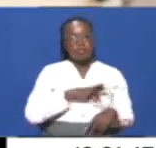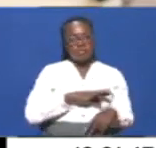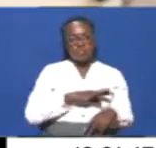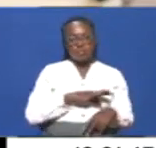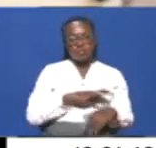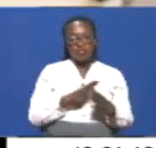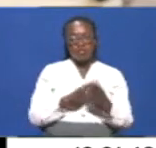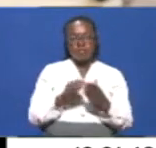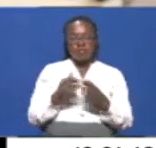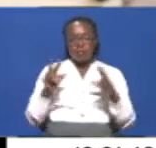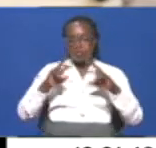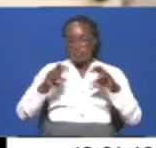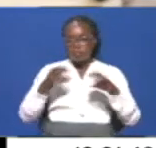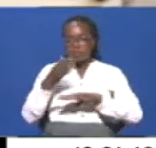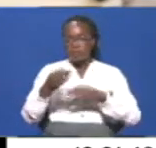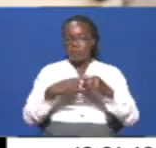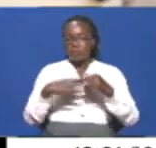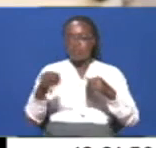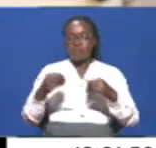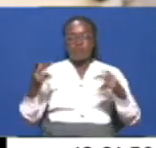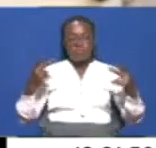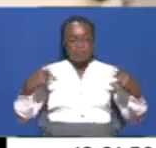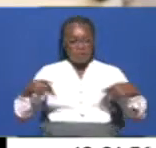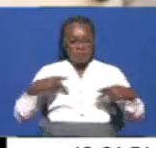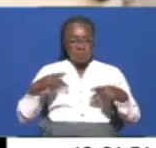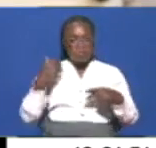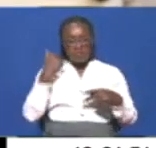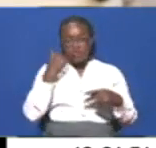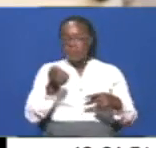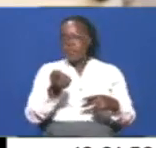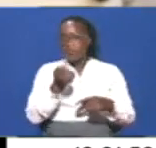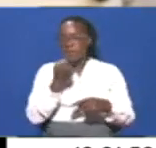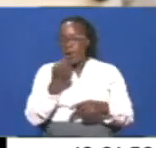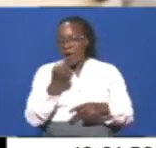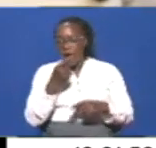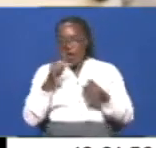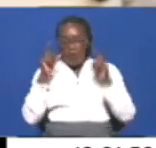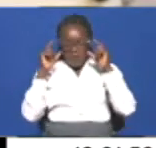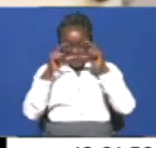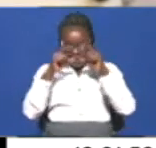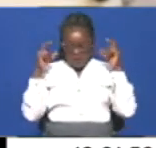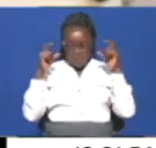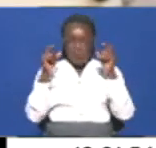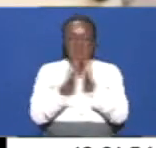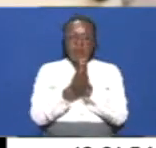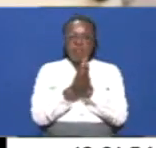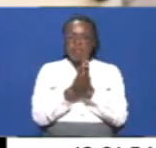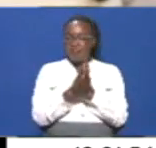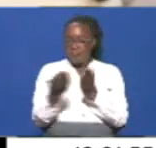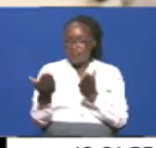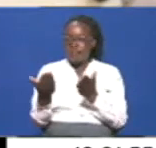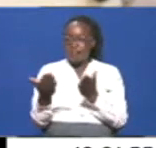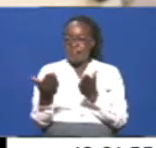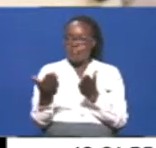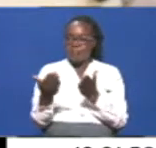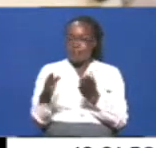screened over 800 patients who have gotten medications, glasses and deferrals, and now we have picked out